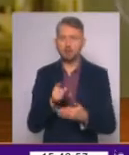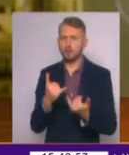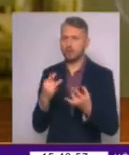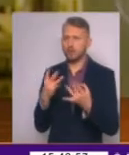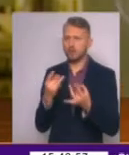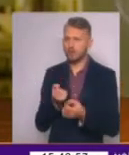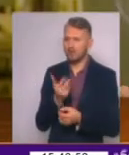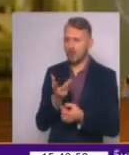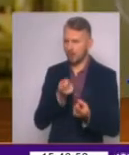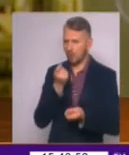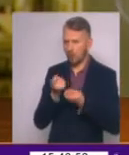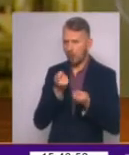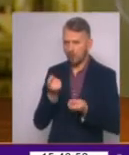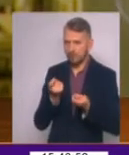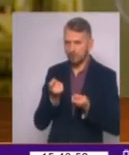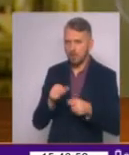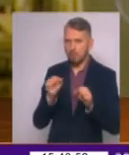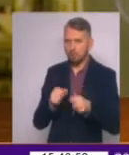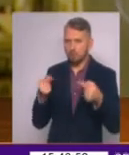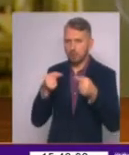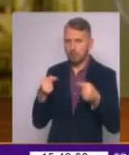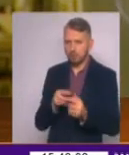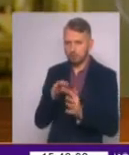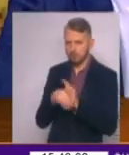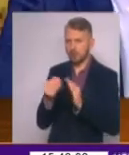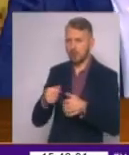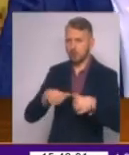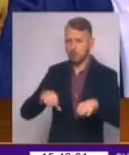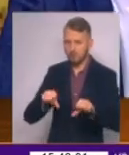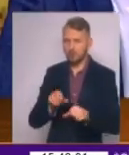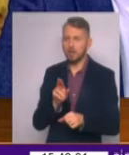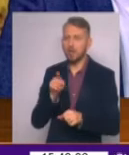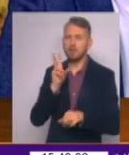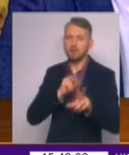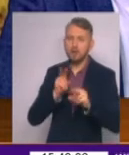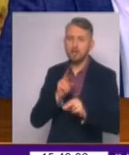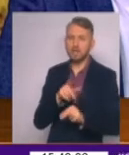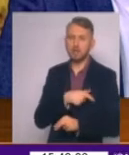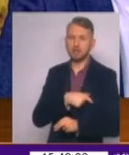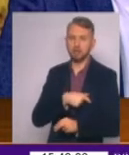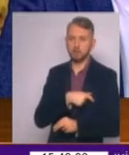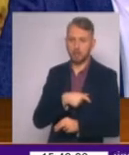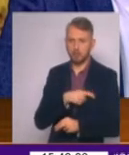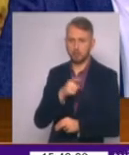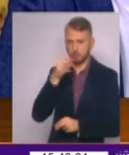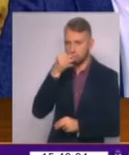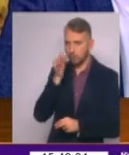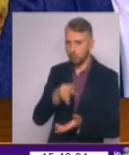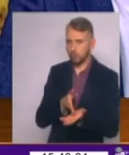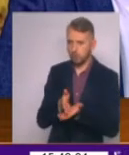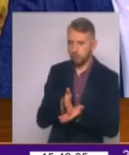декілька нюансів, які дійсно от можна конкретно віднести саме до вашої комісії. Як ви вважаєте, як депутат вже дійсно з досвідом,